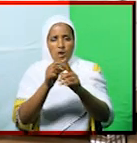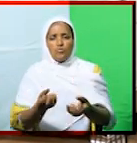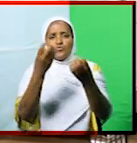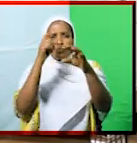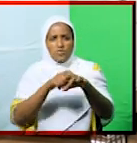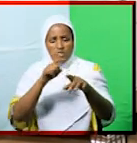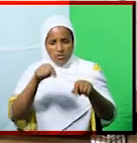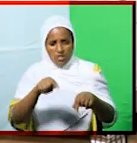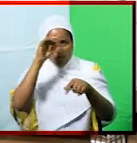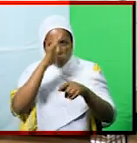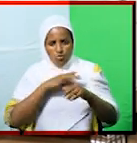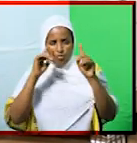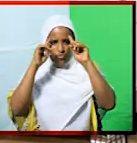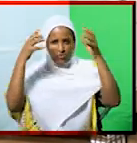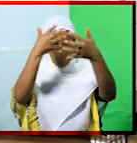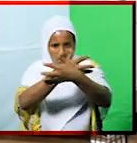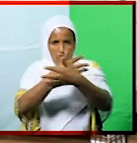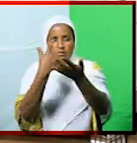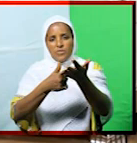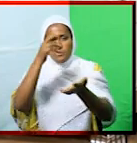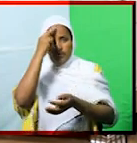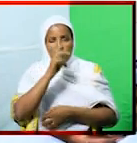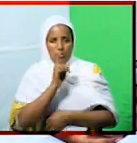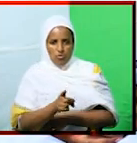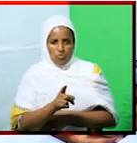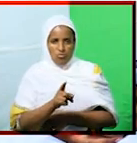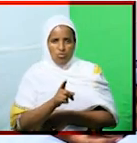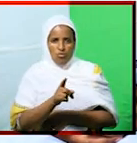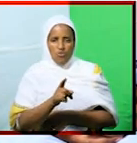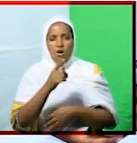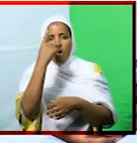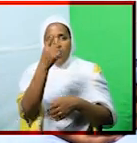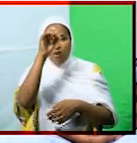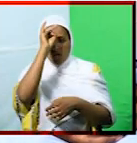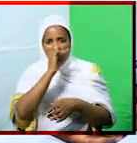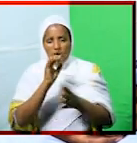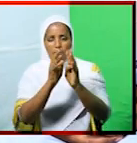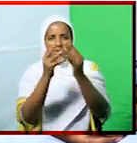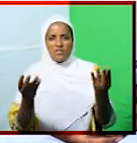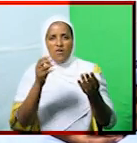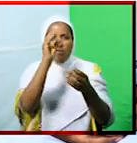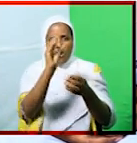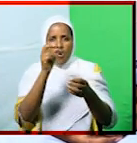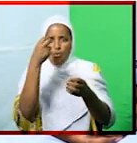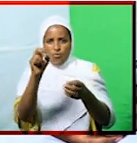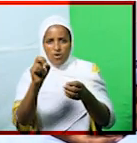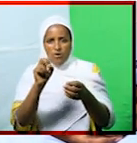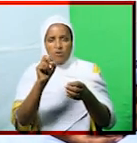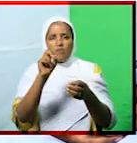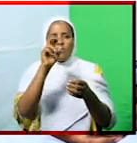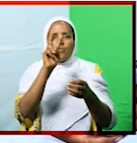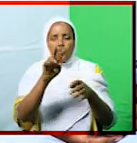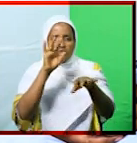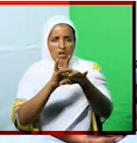ዘሮም ምንድን የሚላቸው እላያመጽው ሀከ ከመጻሕፍት ይላቸዋል። እነዚህ የመጻሕፍትን ፍጅት የሚያመጡ ናቸው ይላል። የመጻሕፍትን